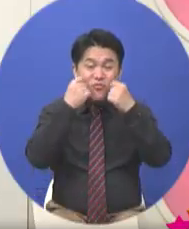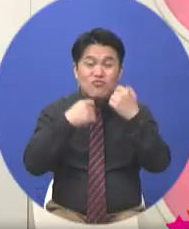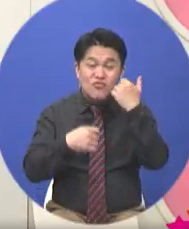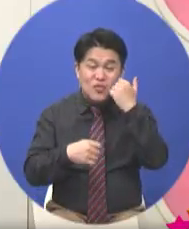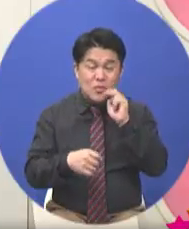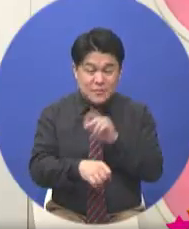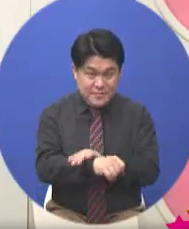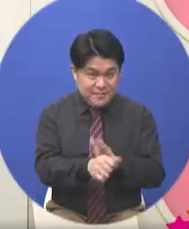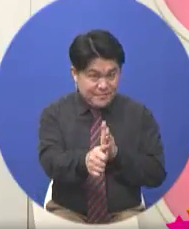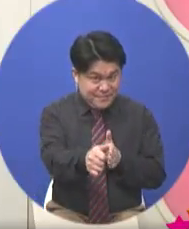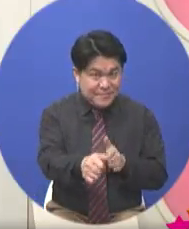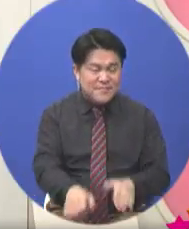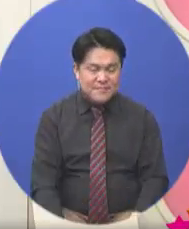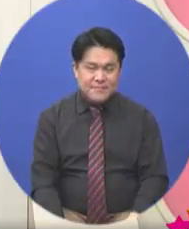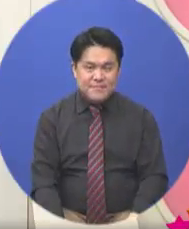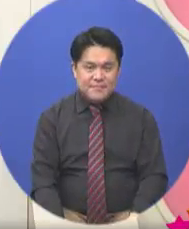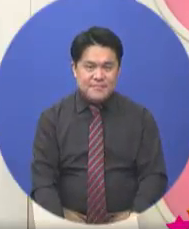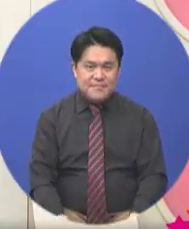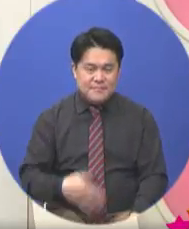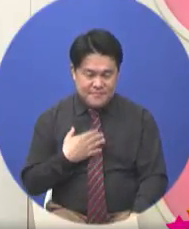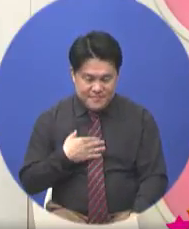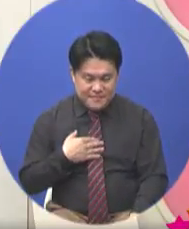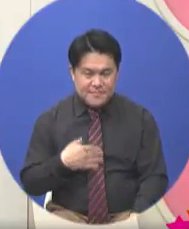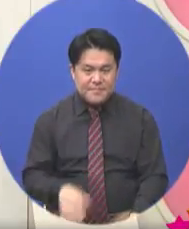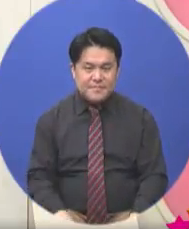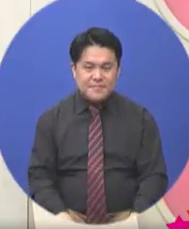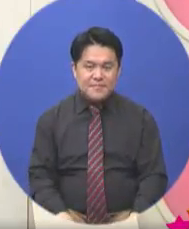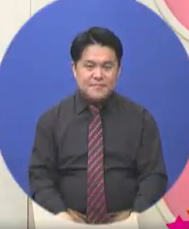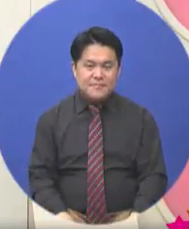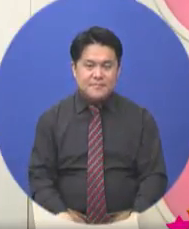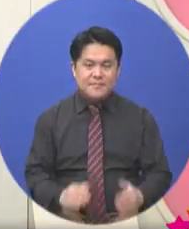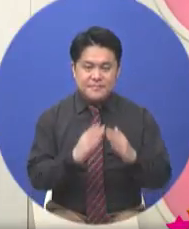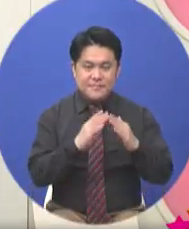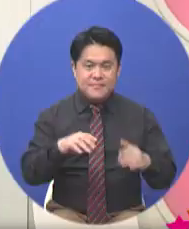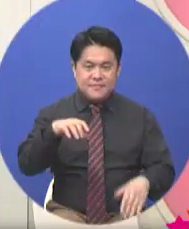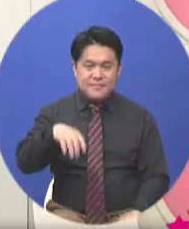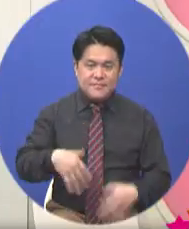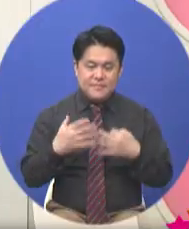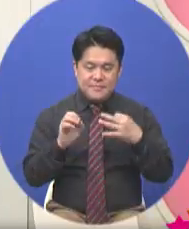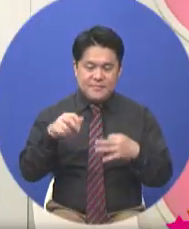네. 잘 불러주시기 바랍니다. 예. 네, 전주에서